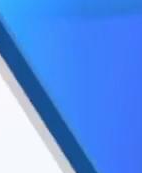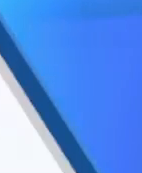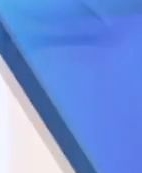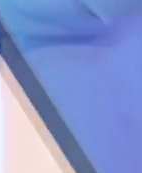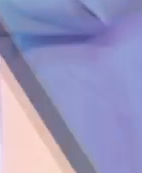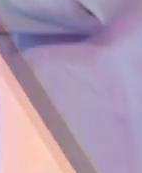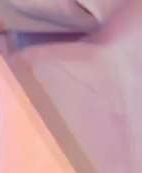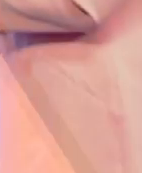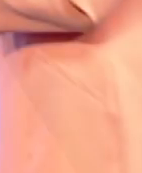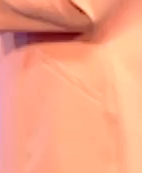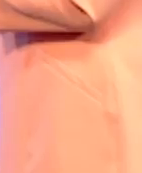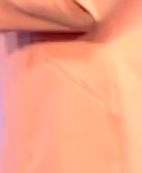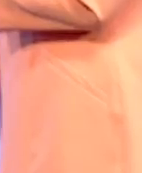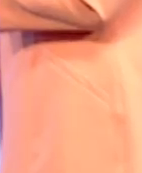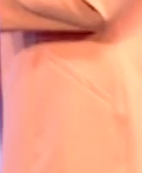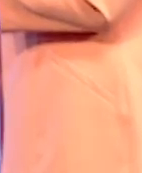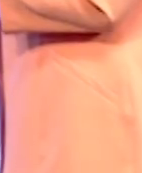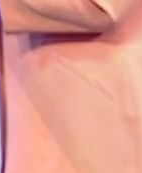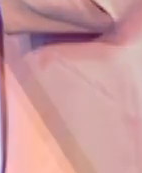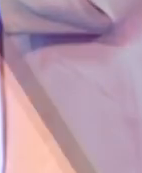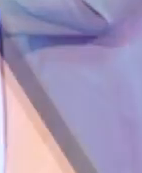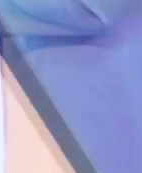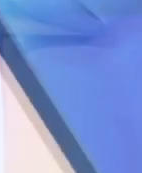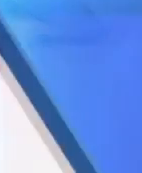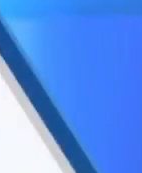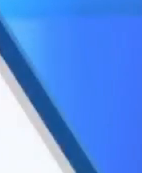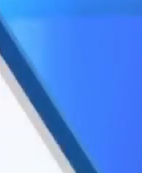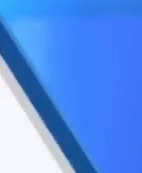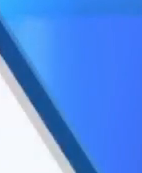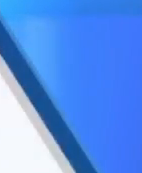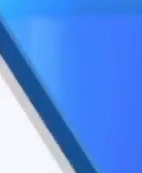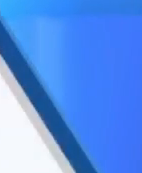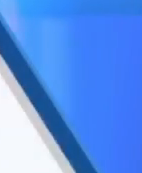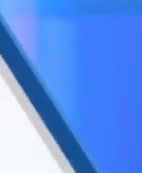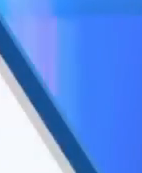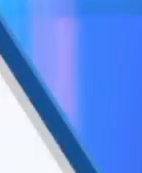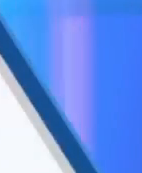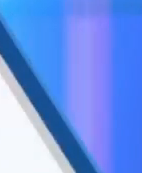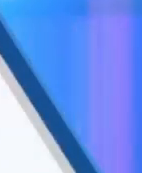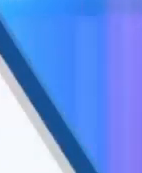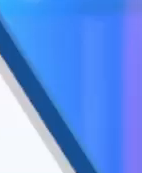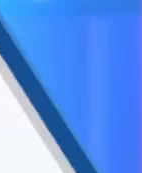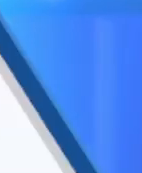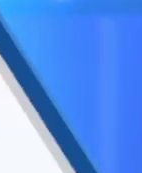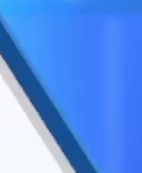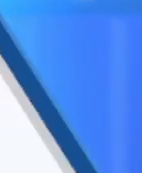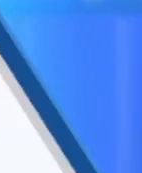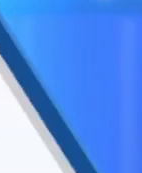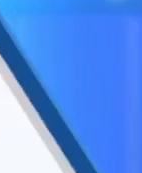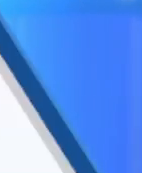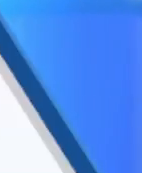ati mwiriwe neza, mbona igikwiye gukorwa kugira ngo abaturage bagicana udutadoa bikemuke ari uko